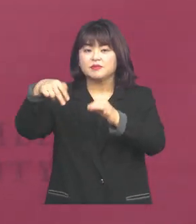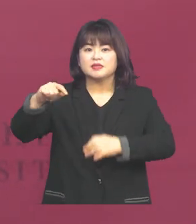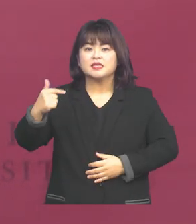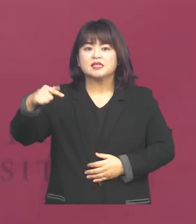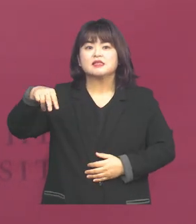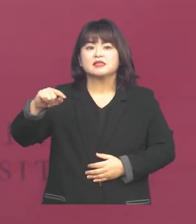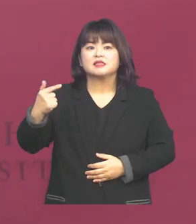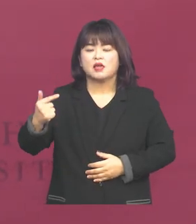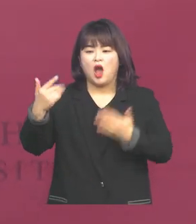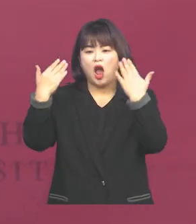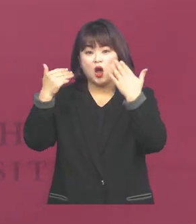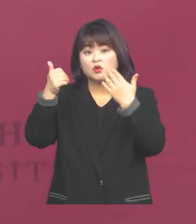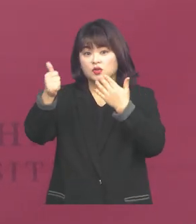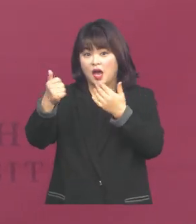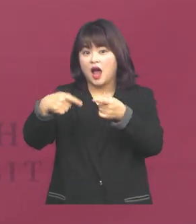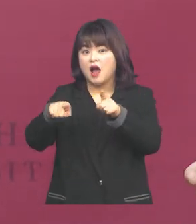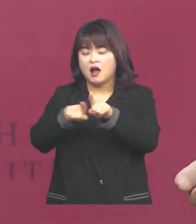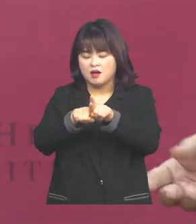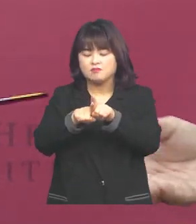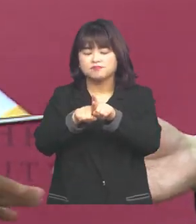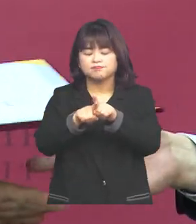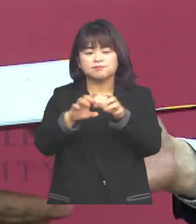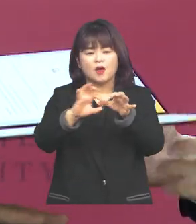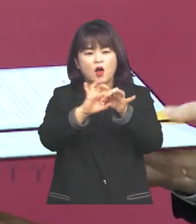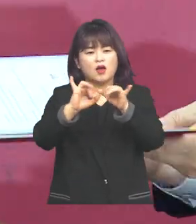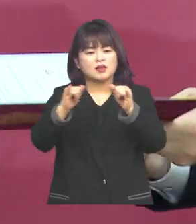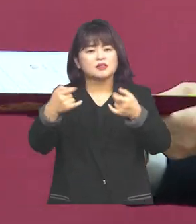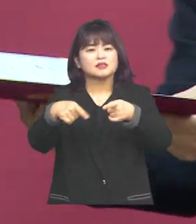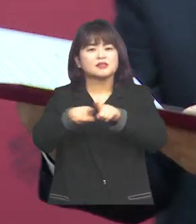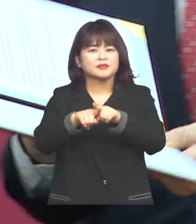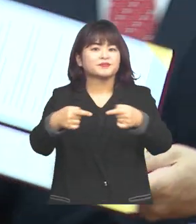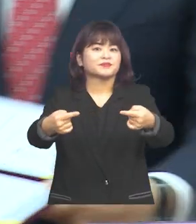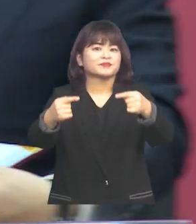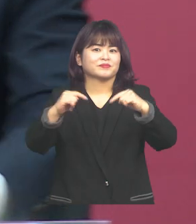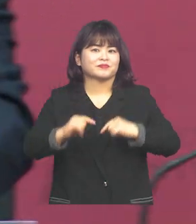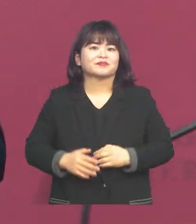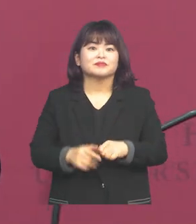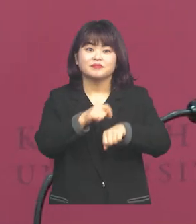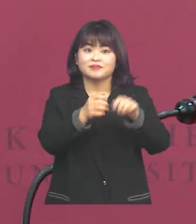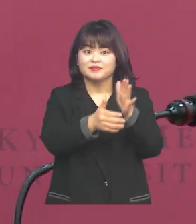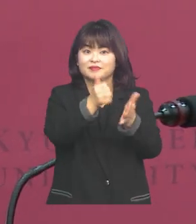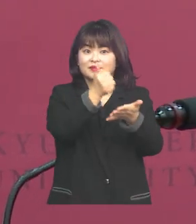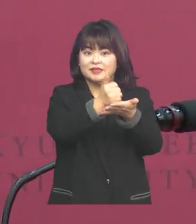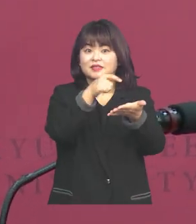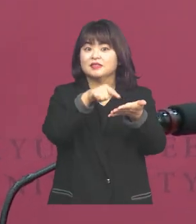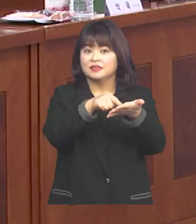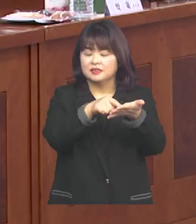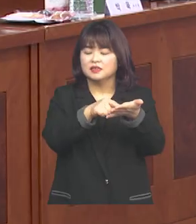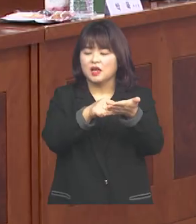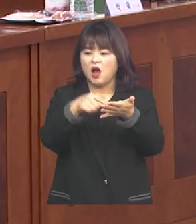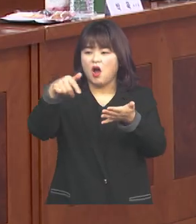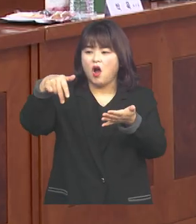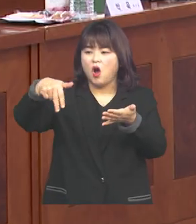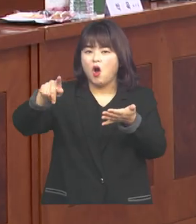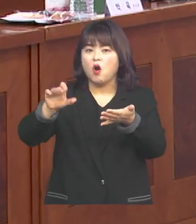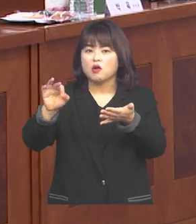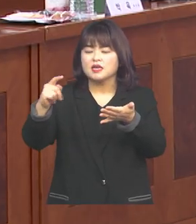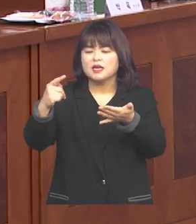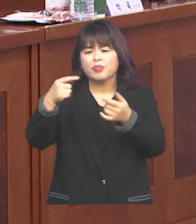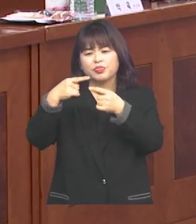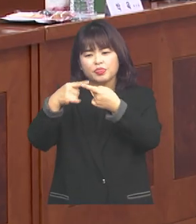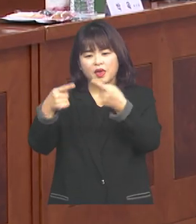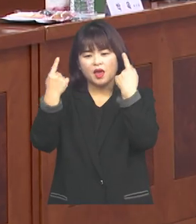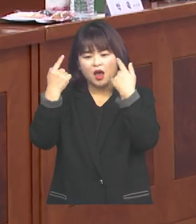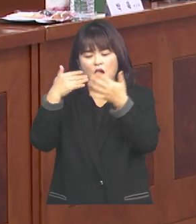김진상 경희대학교 총장을 비롯해 양 기관의 관계자가 참석했습니다. 이상일 용인특례시장은 경희대학교가